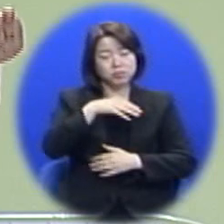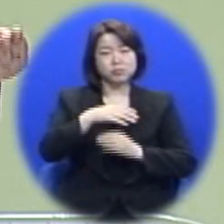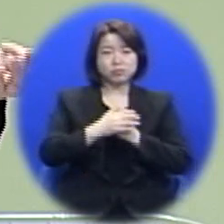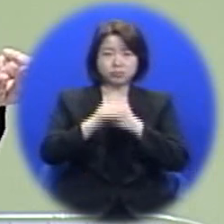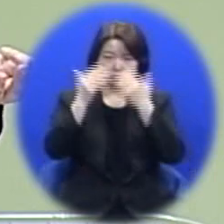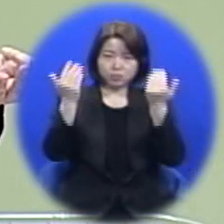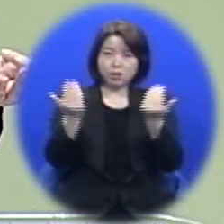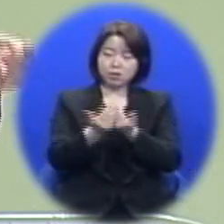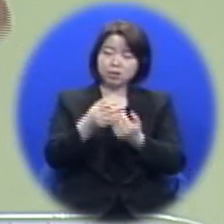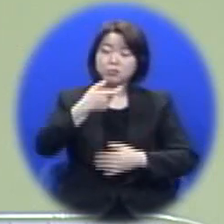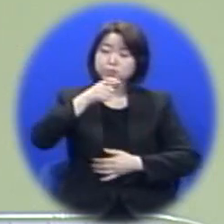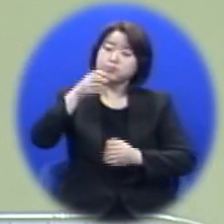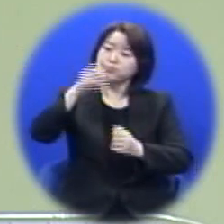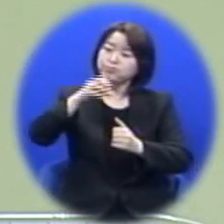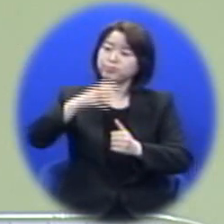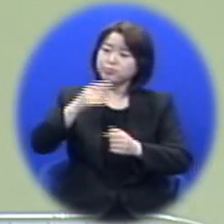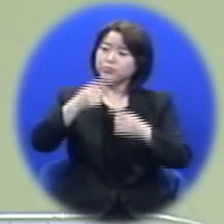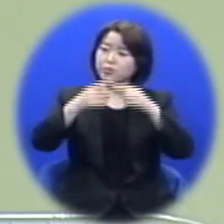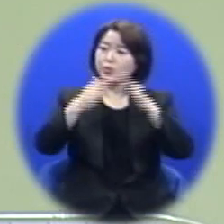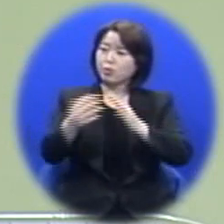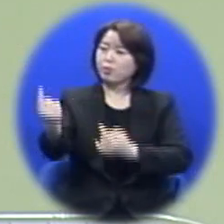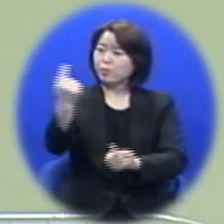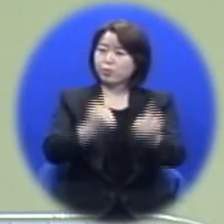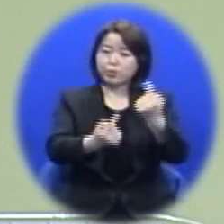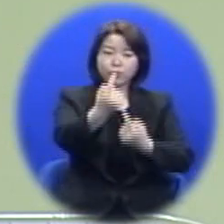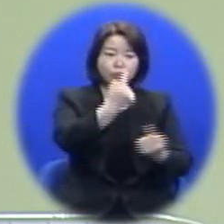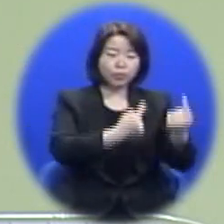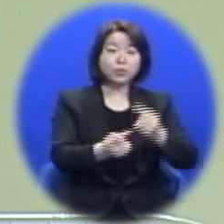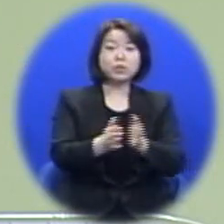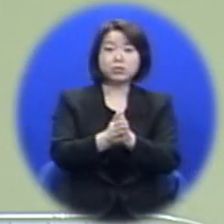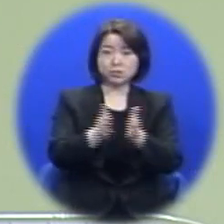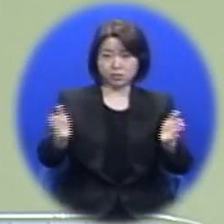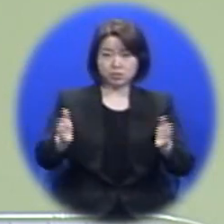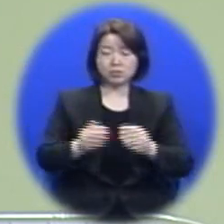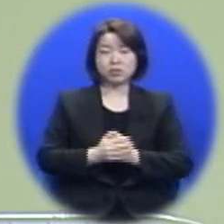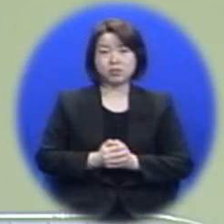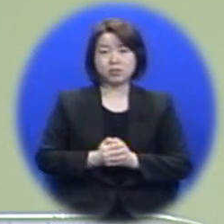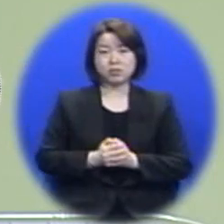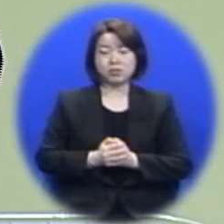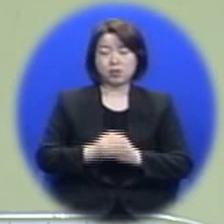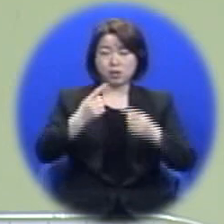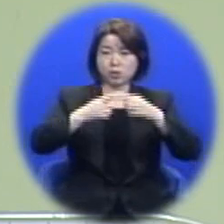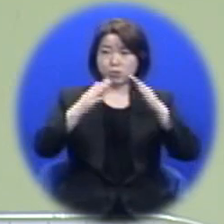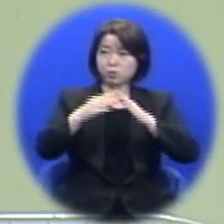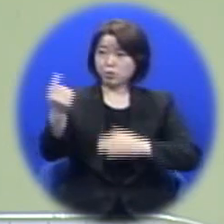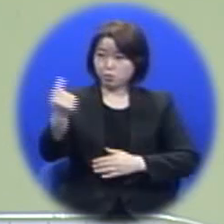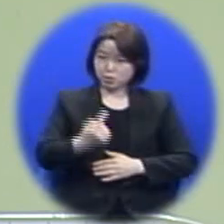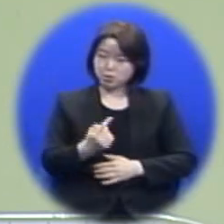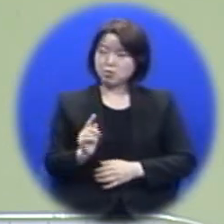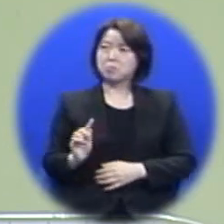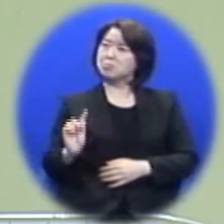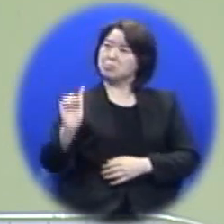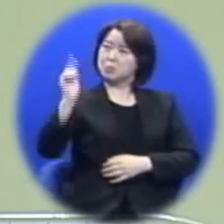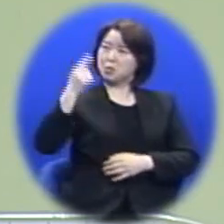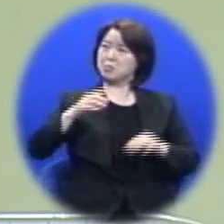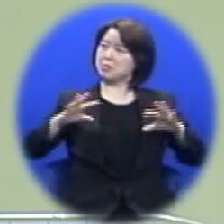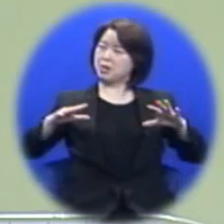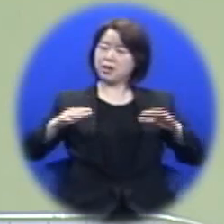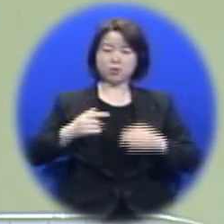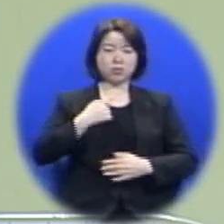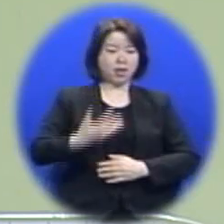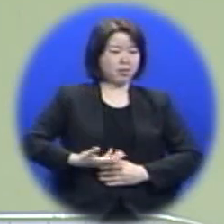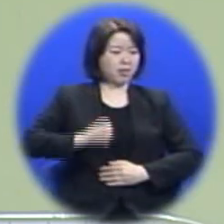세례 받고 교회로 들어오기 시작한 겁니다 교회에 들어와서 높은거 자랑하고 가진거